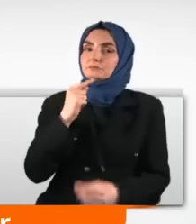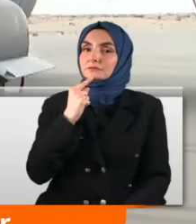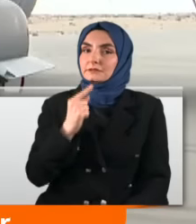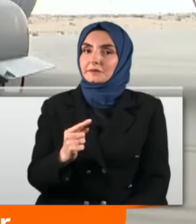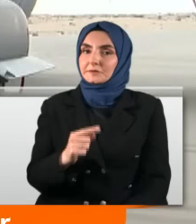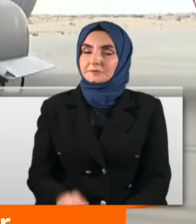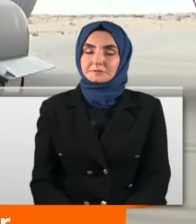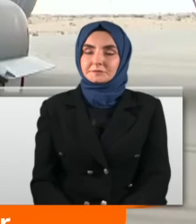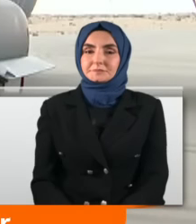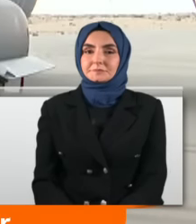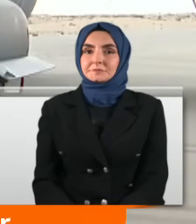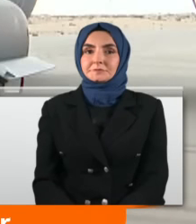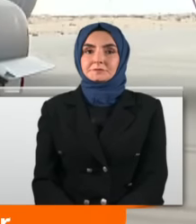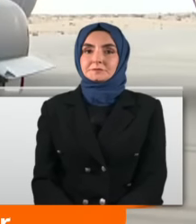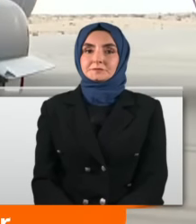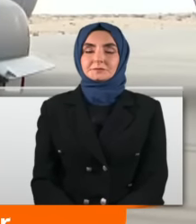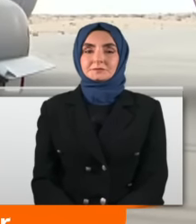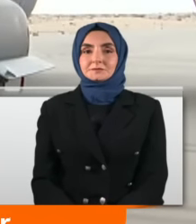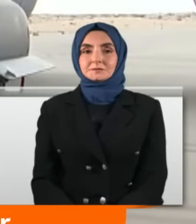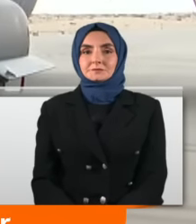çizildi.